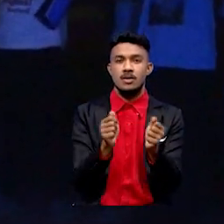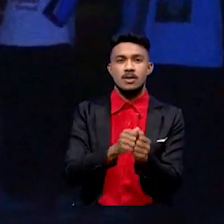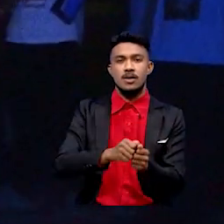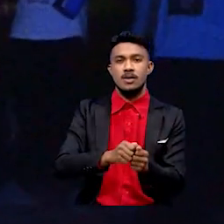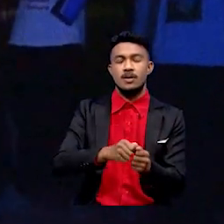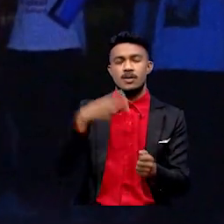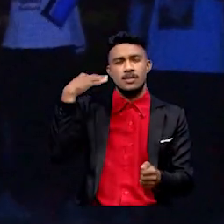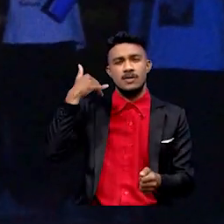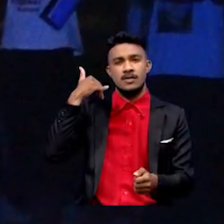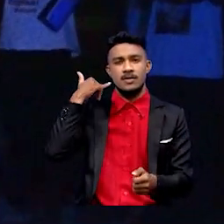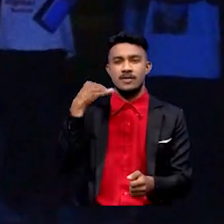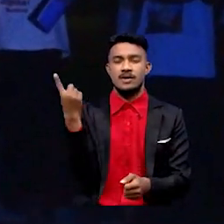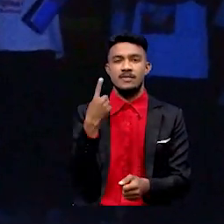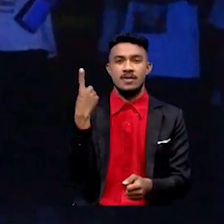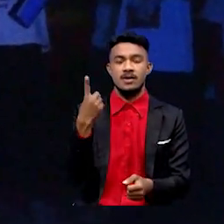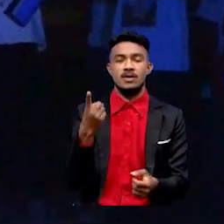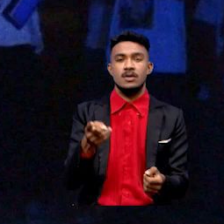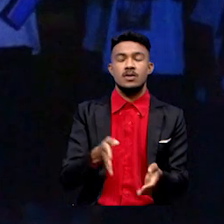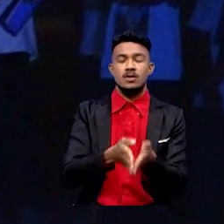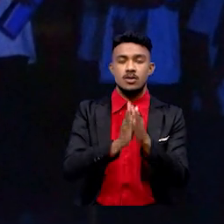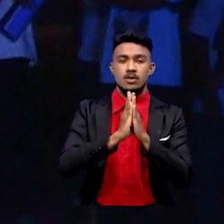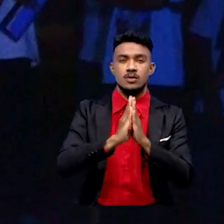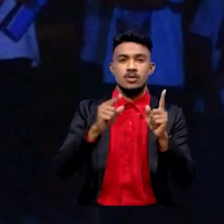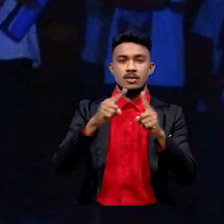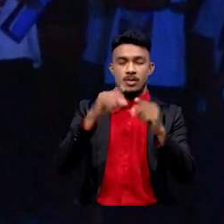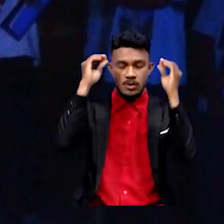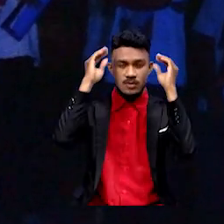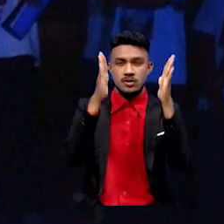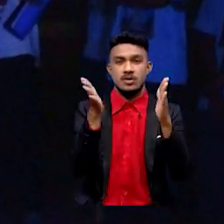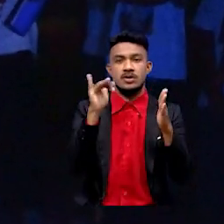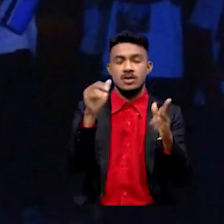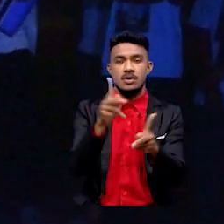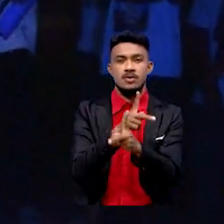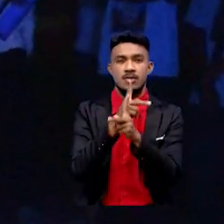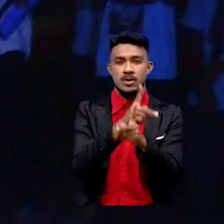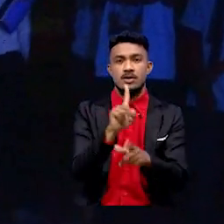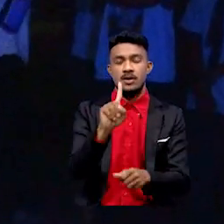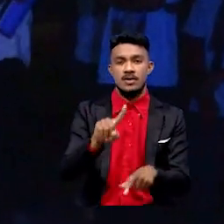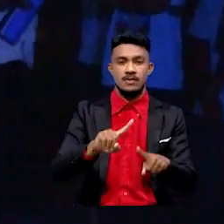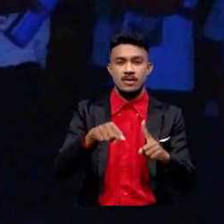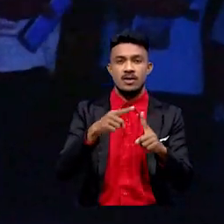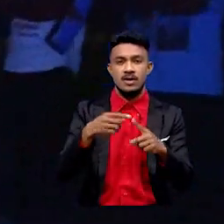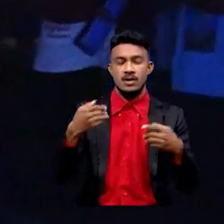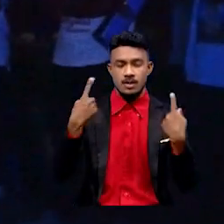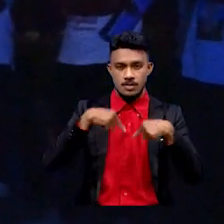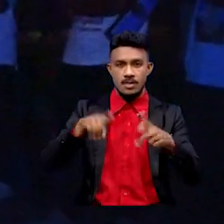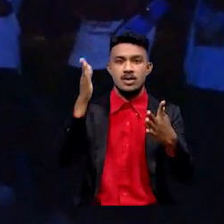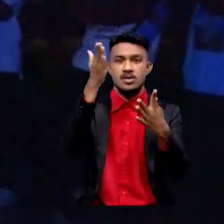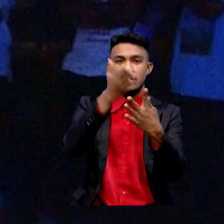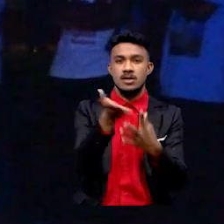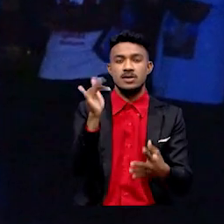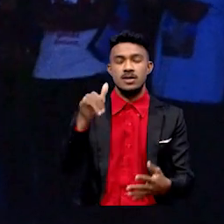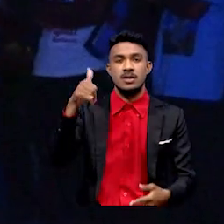Mobile day. Rusuba profesor sira, controla ihne. Quando tama escola, sirni